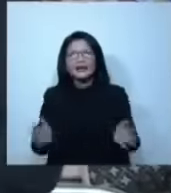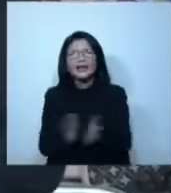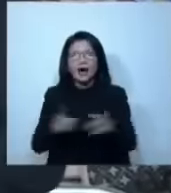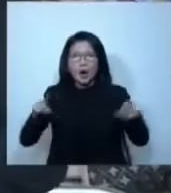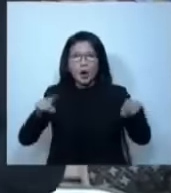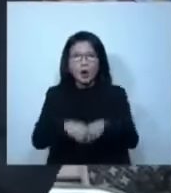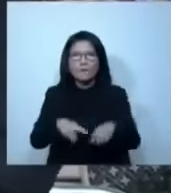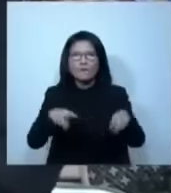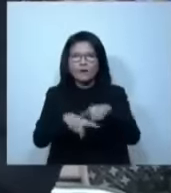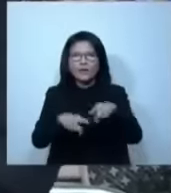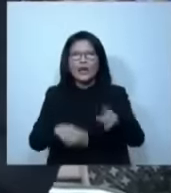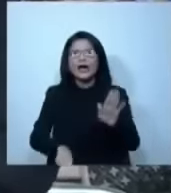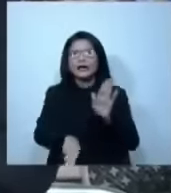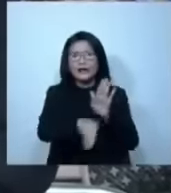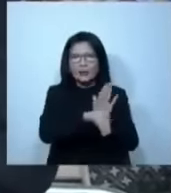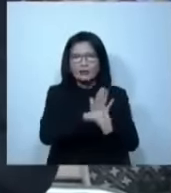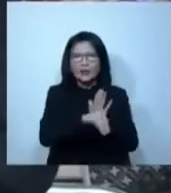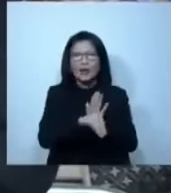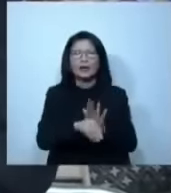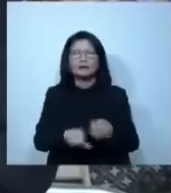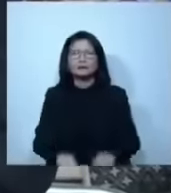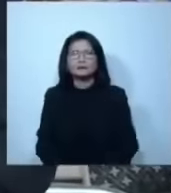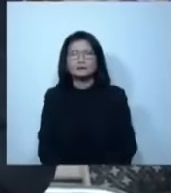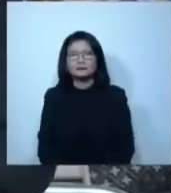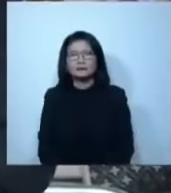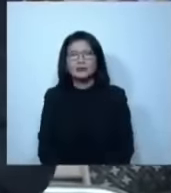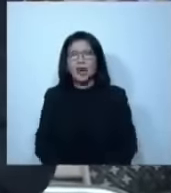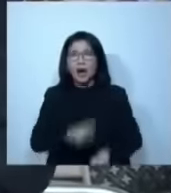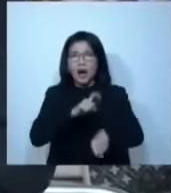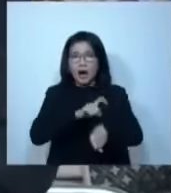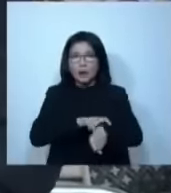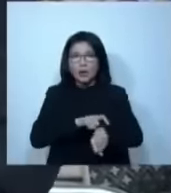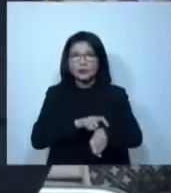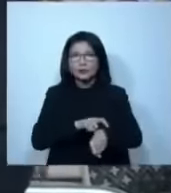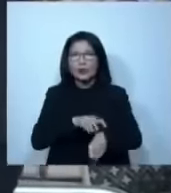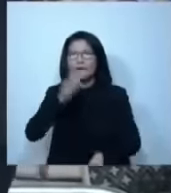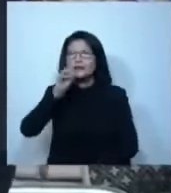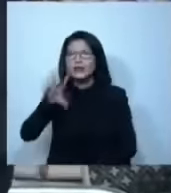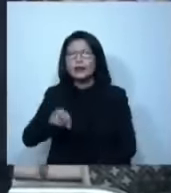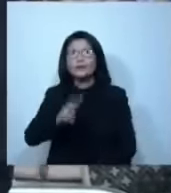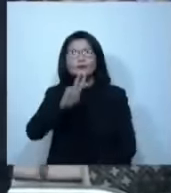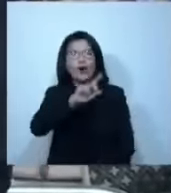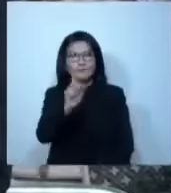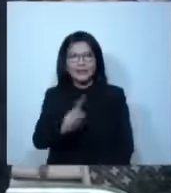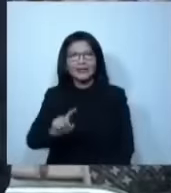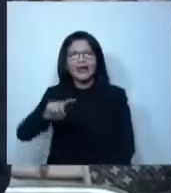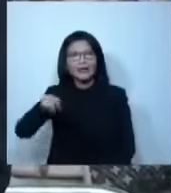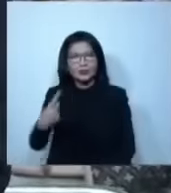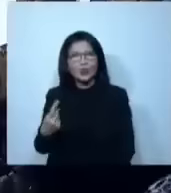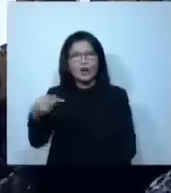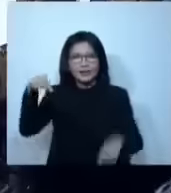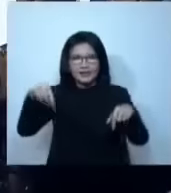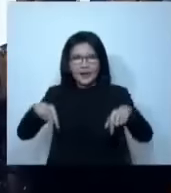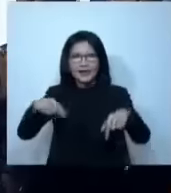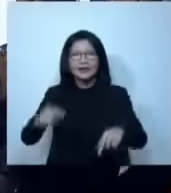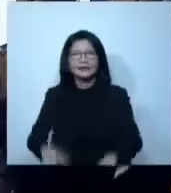di Papua secara komprehensif? Waktu menjawab 2 menit dimulai dari